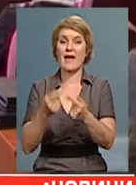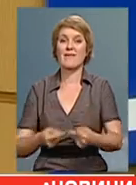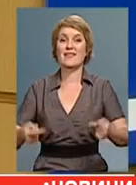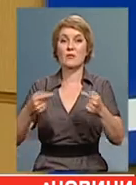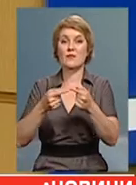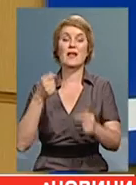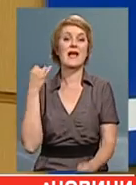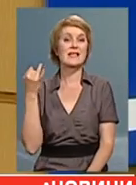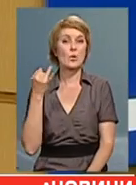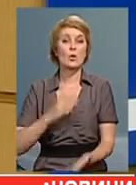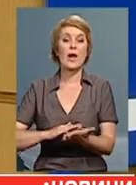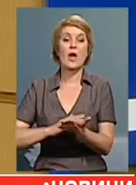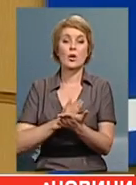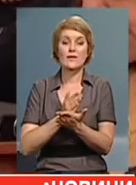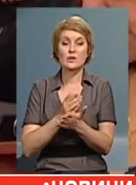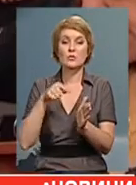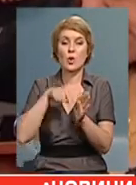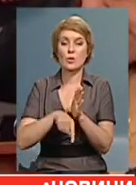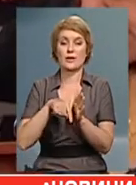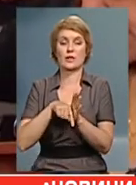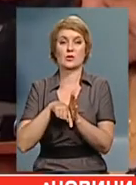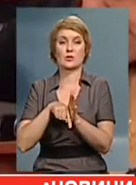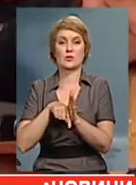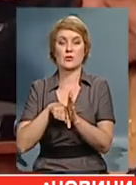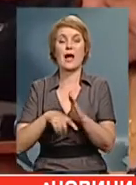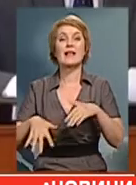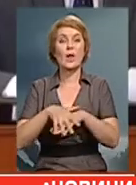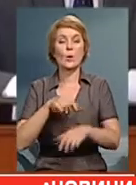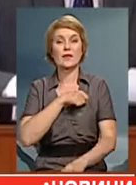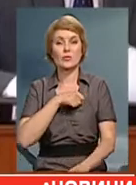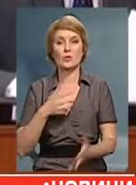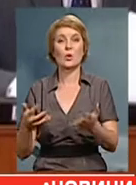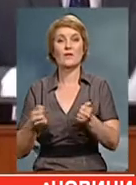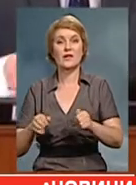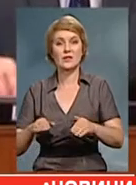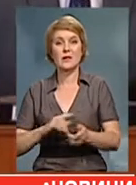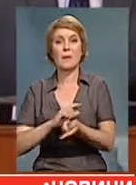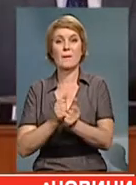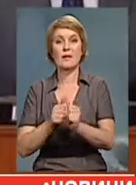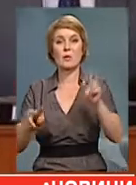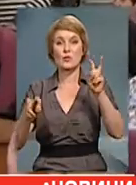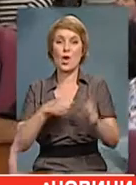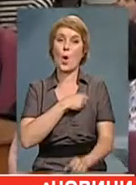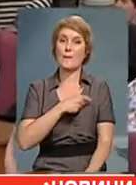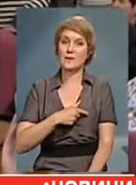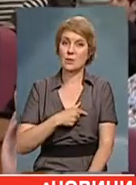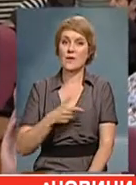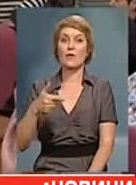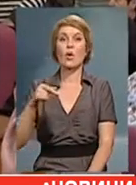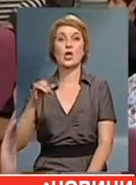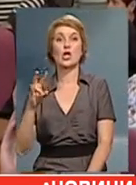відповідність історико-географічному контексту. Нагадаю, народні депутати ухвалили рішення про перейменування Комсомольська в